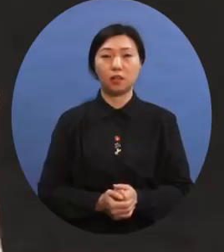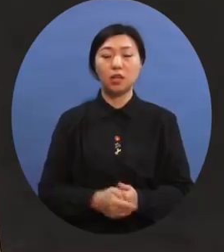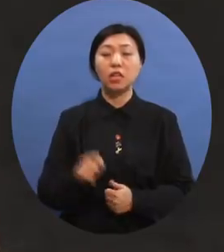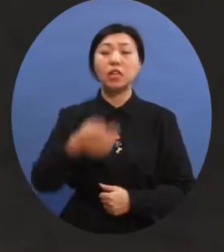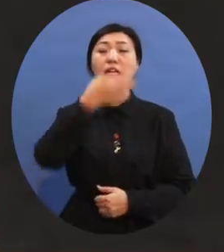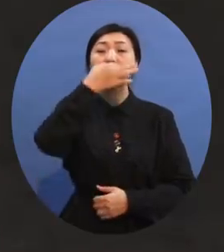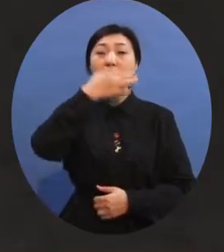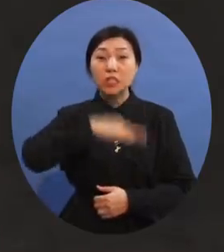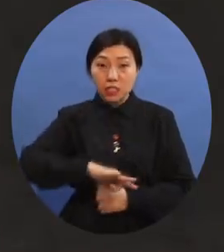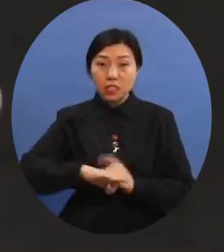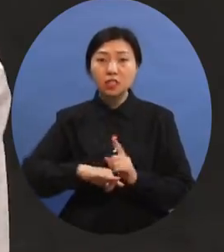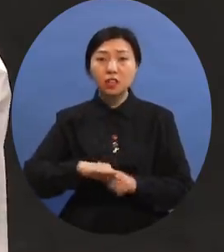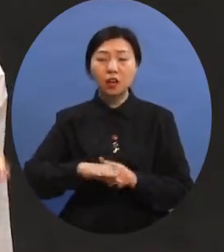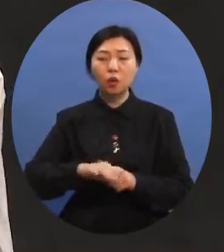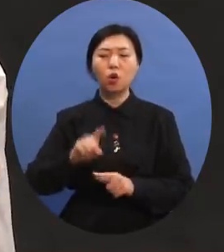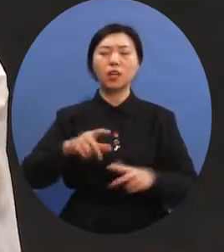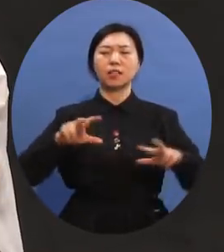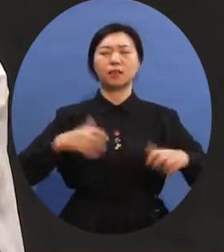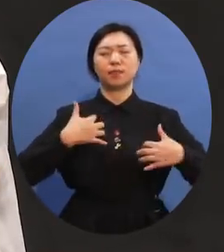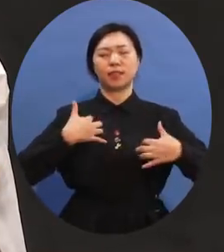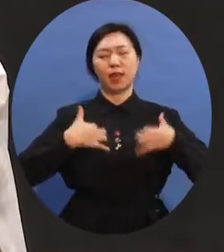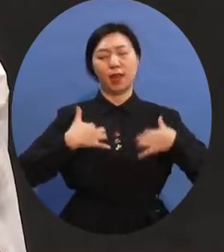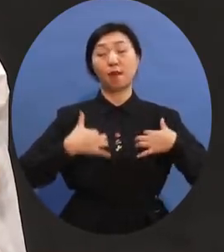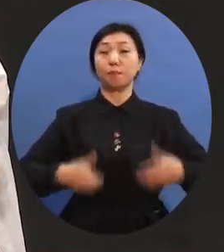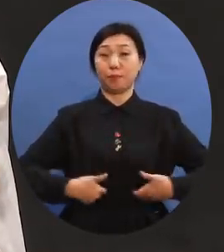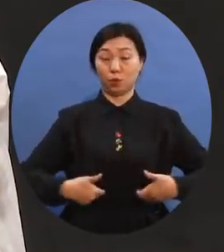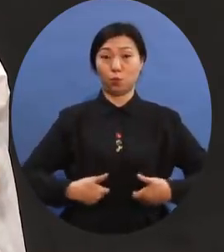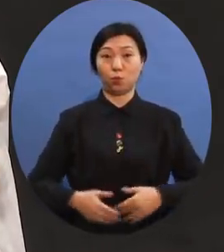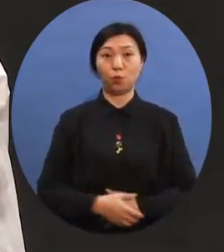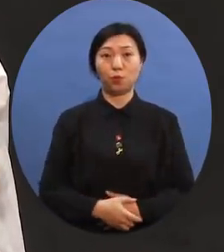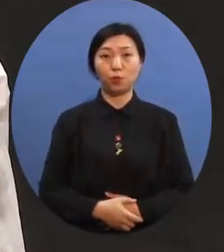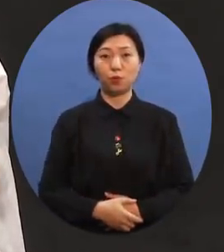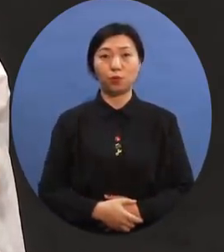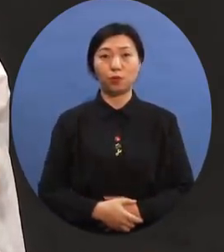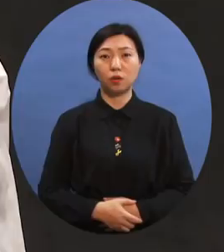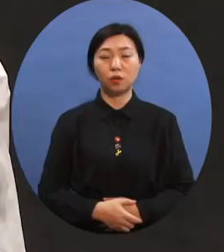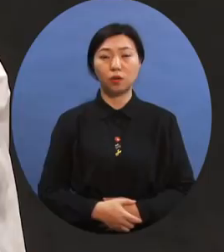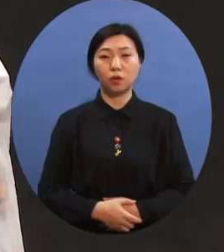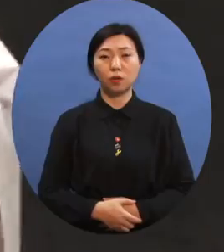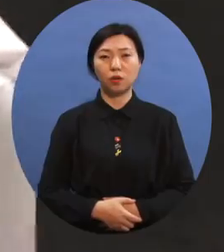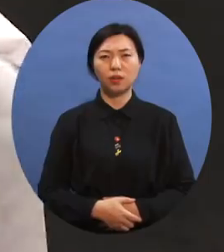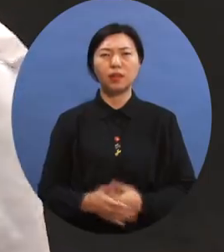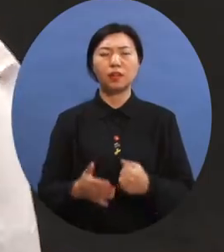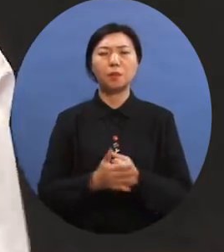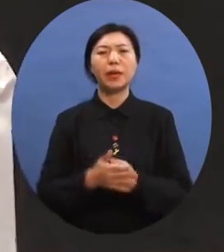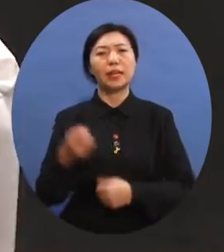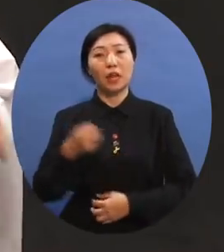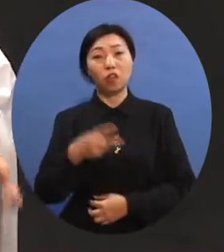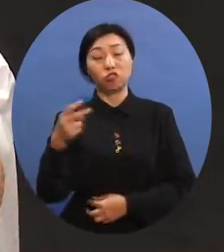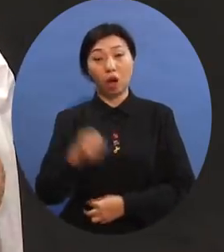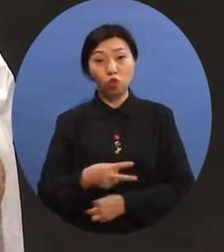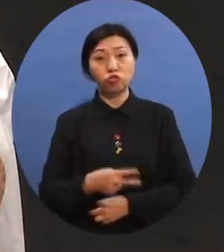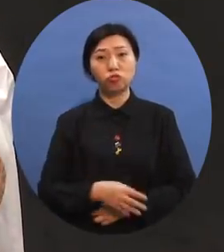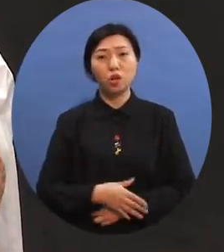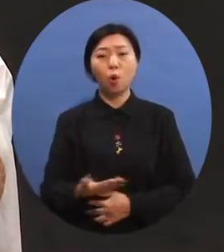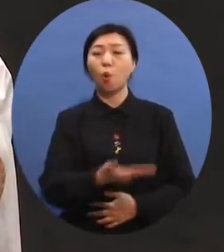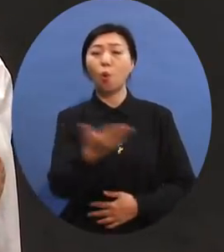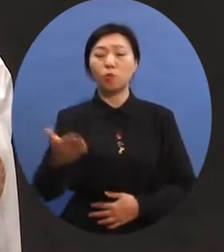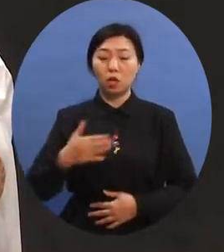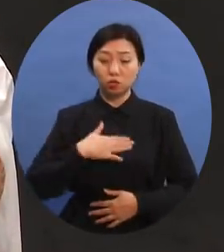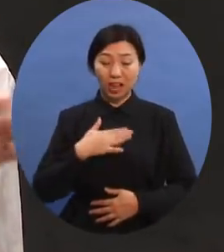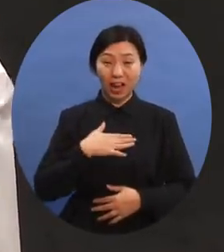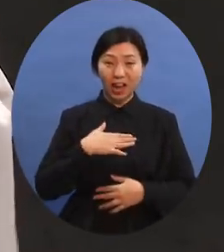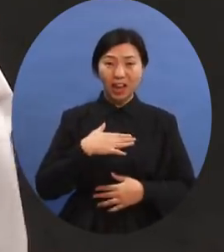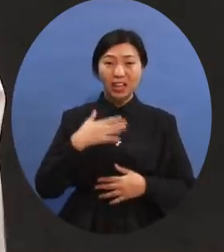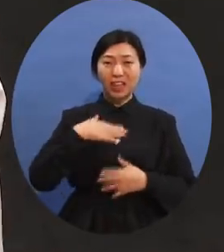이것이 유익하다면 지금 내가 재미를 붙여야 된다 이런 얘기고. 그래서 자꾸 여러분들이 이제는 우리가